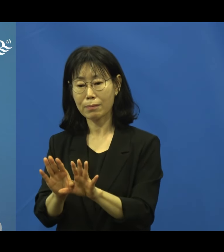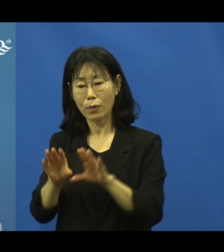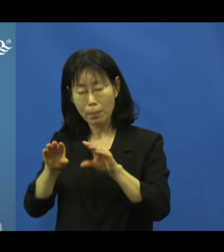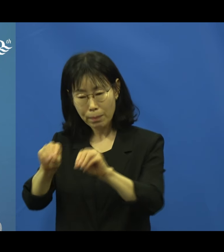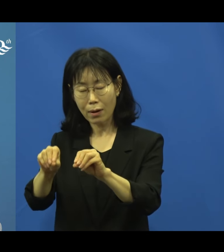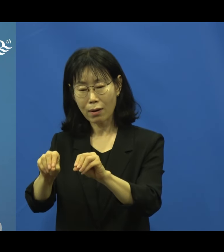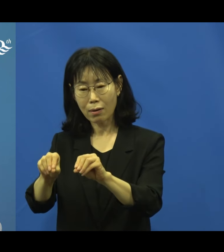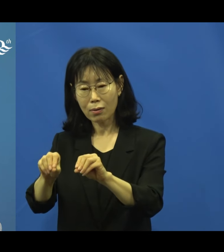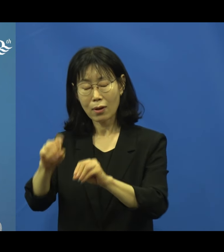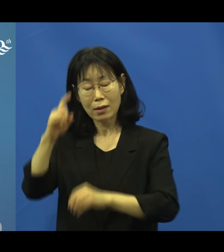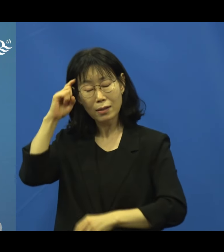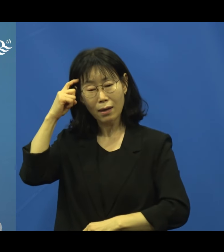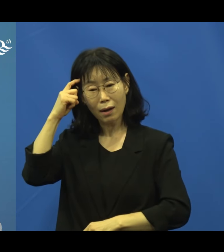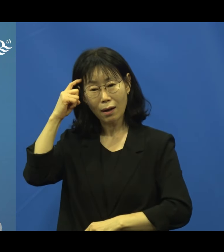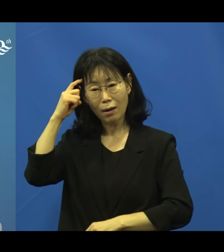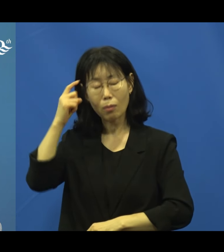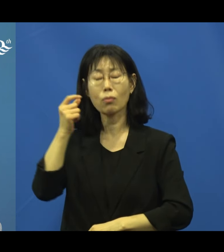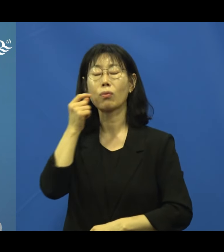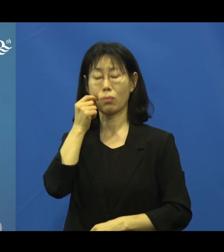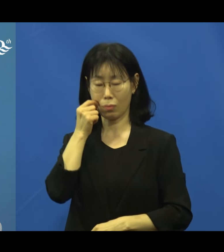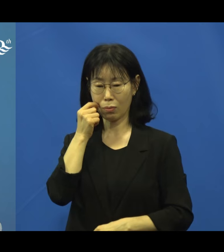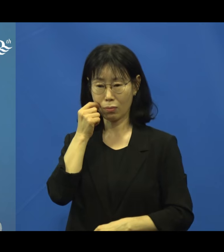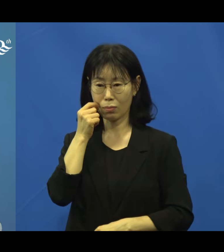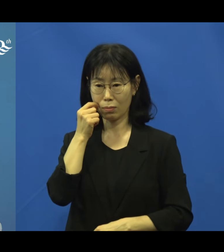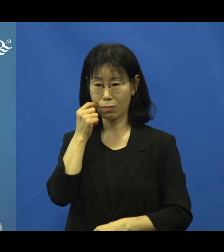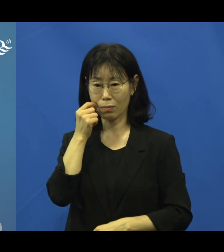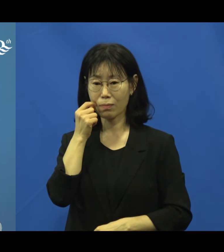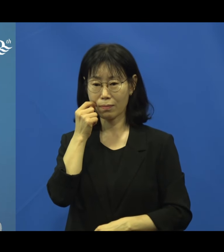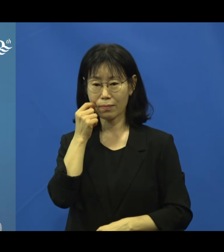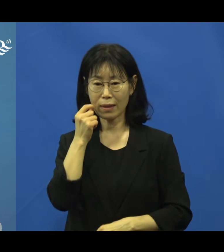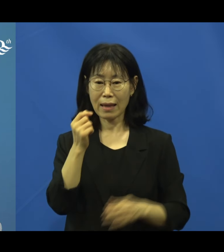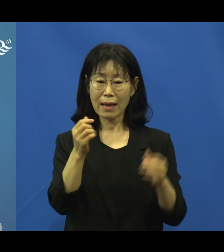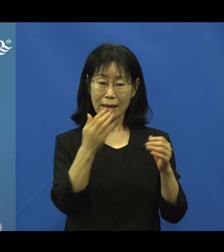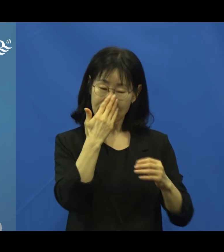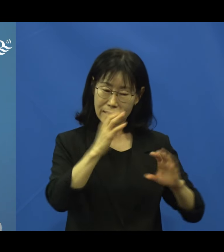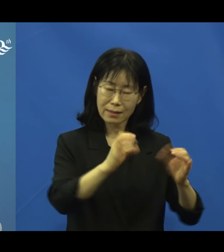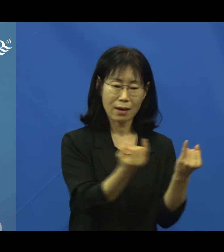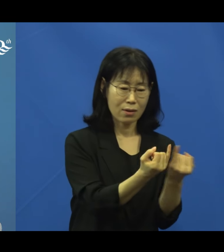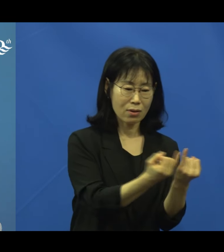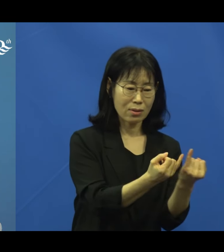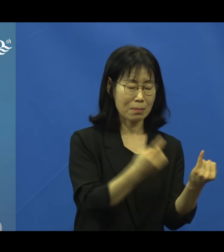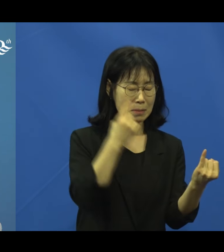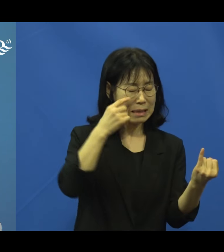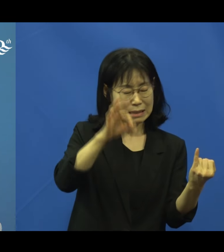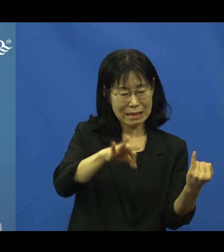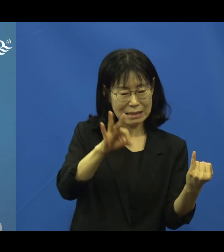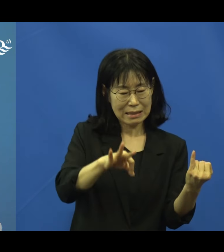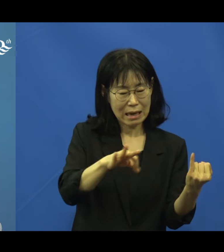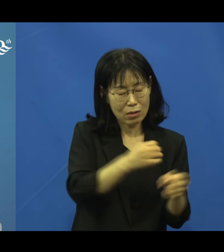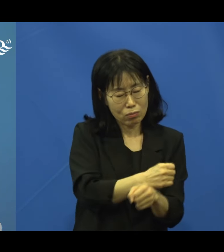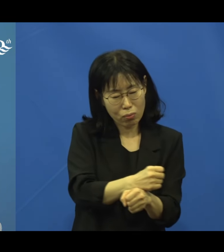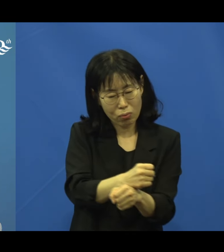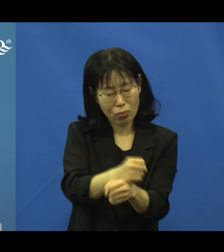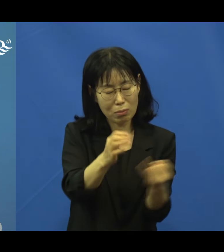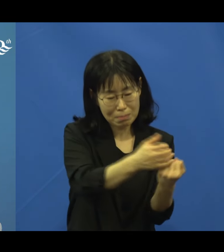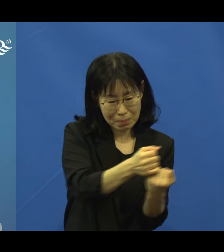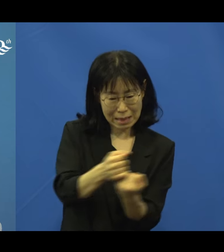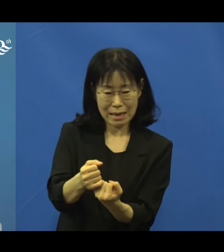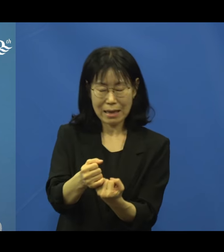이스라엘 땅에서 붙잡아온 소녀, 이름도 없어요. 너무도 미미한 존재, 포로, 작은